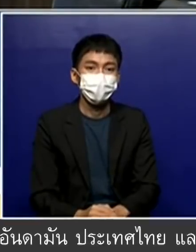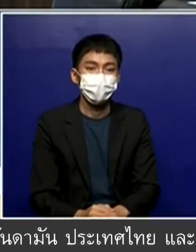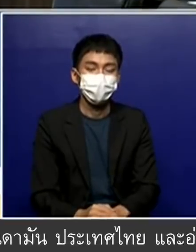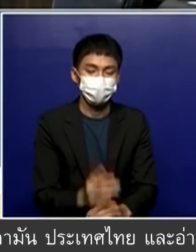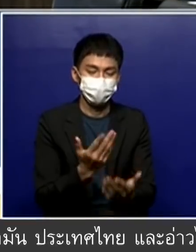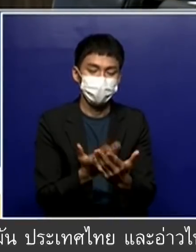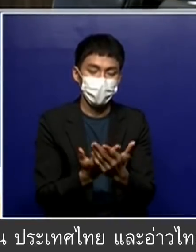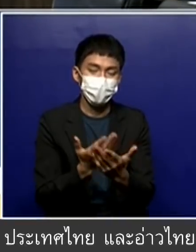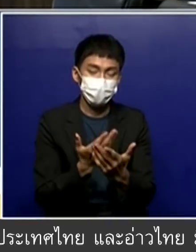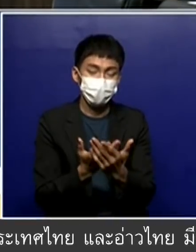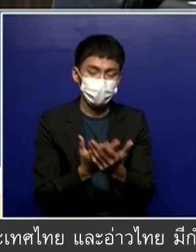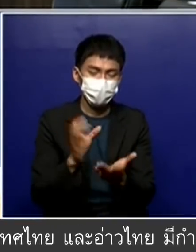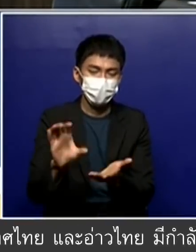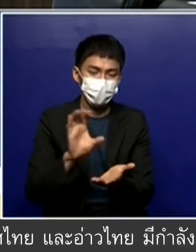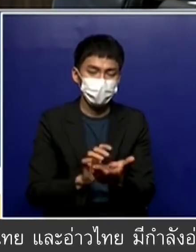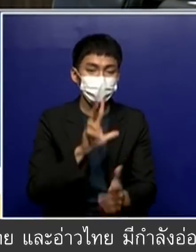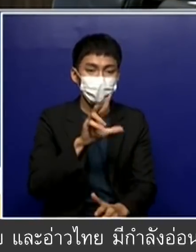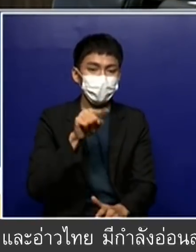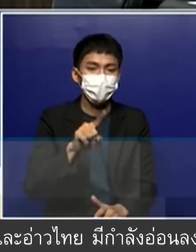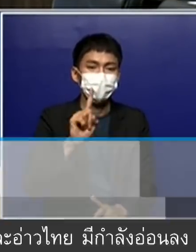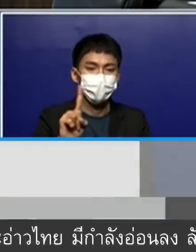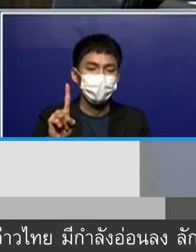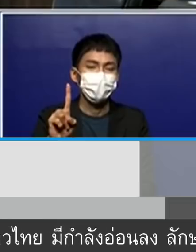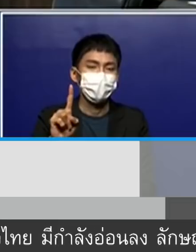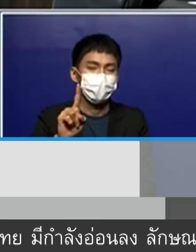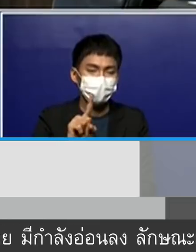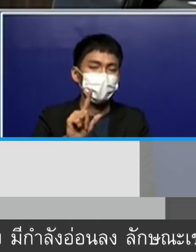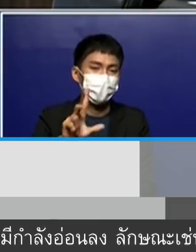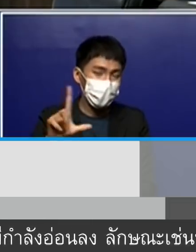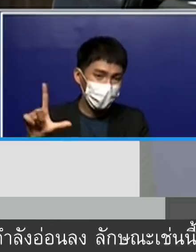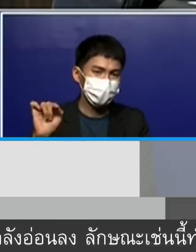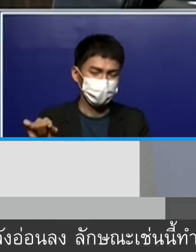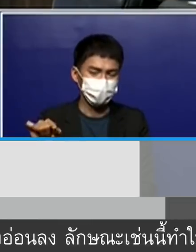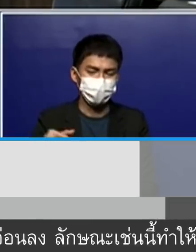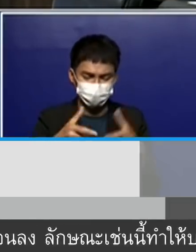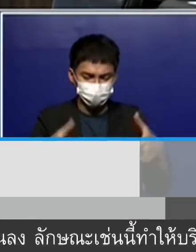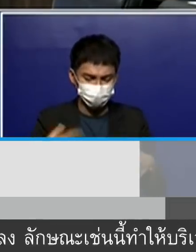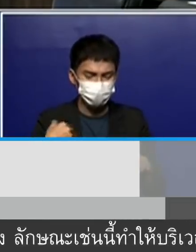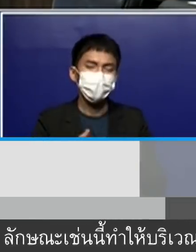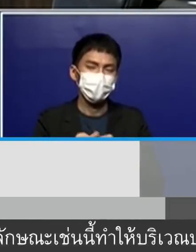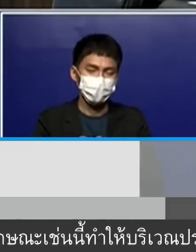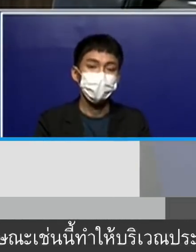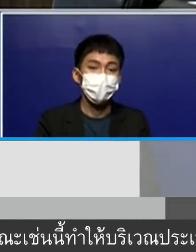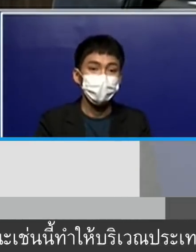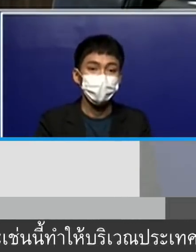รายจ่าย 3.1 ล้านล้านฉบับนี้มีปัญหาสไลด์ถัดไปฮะ